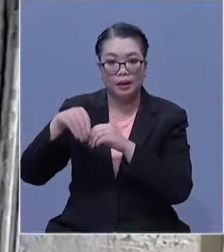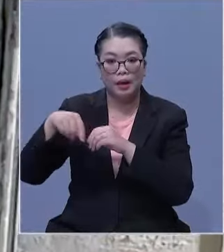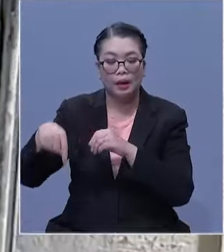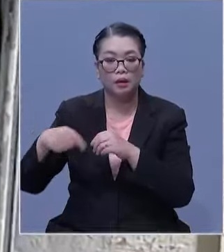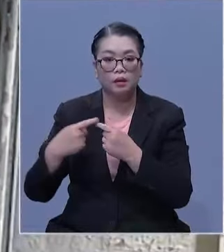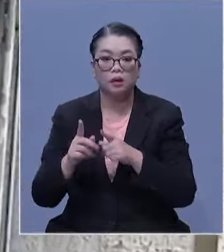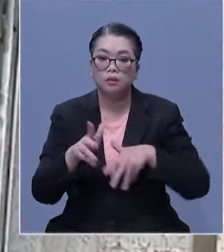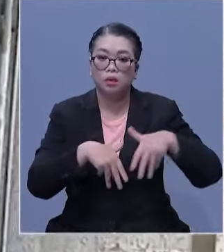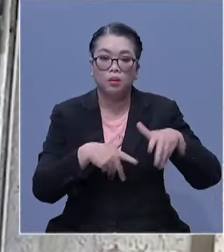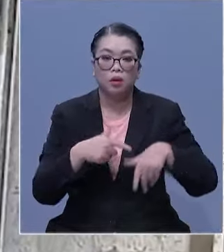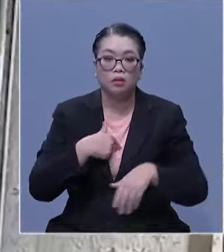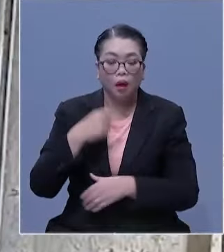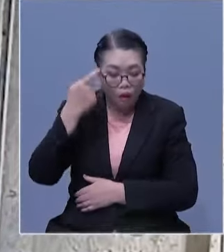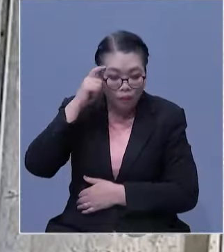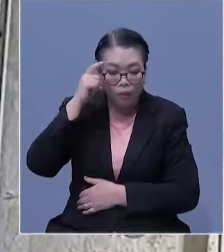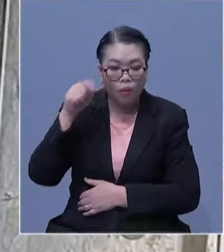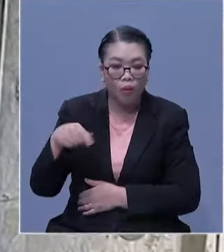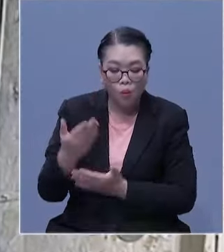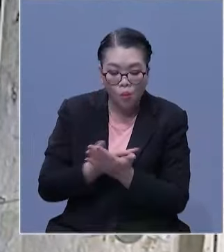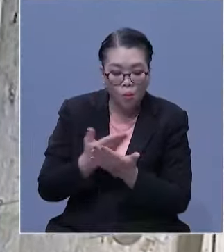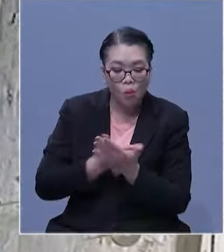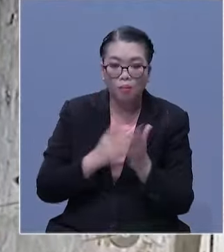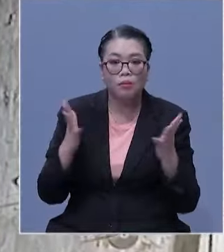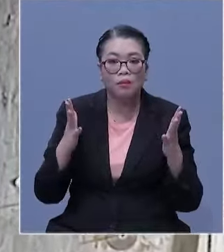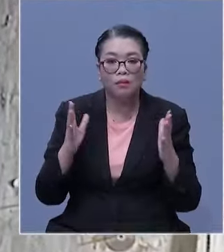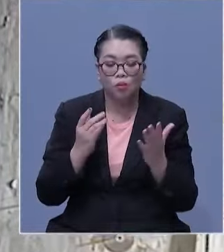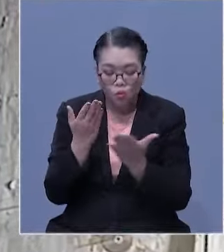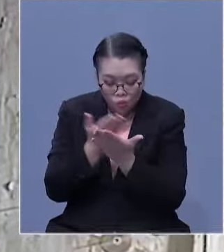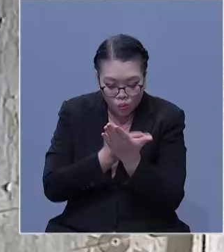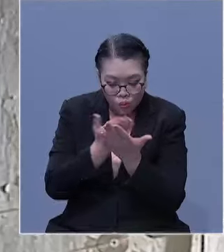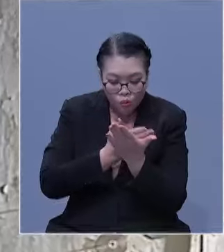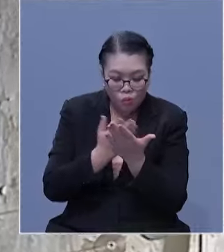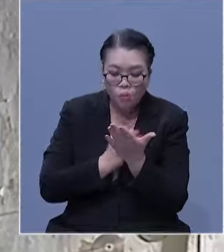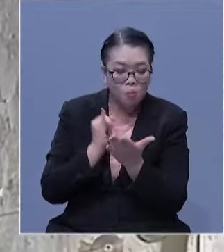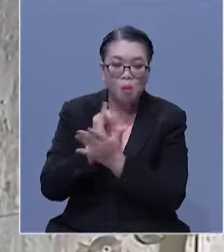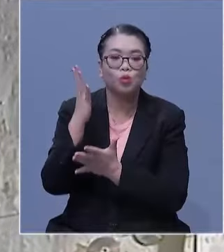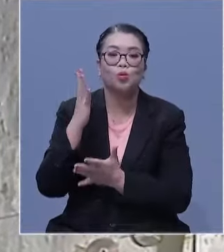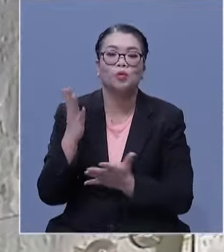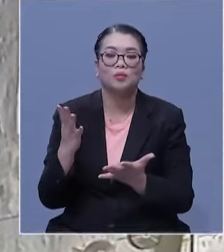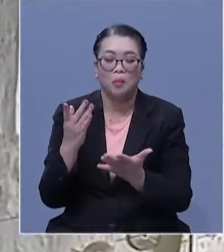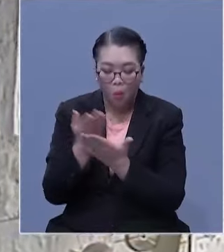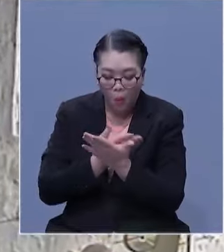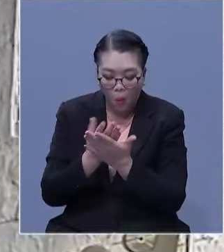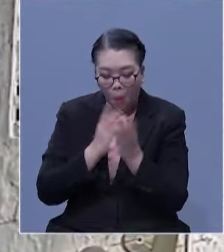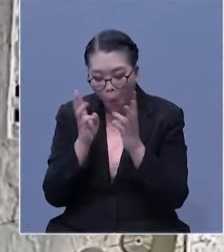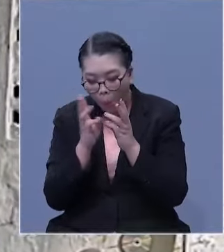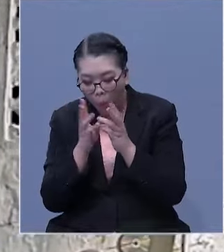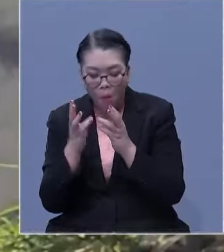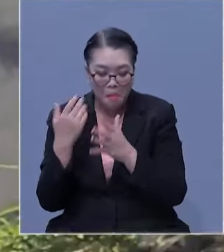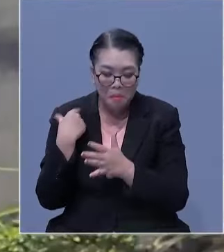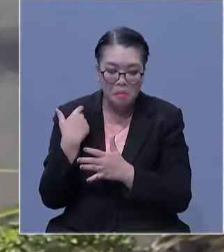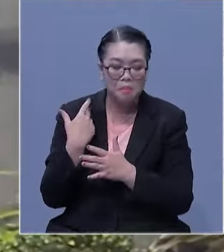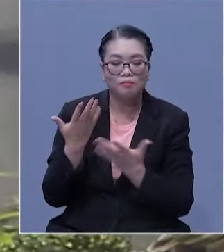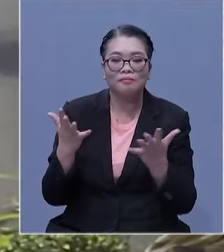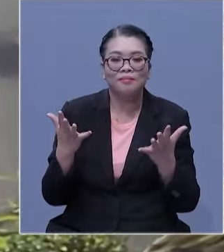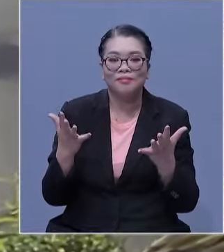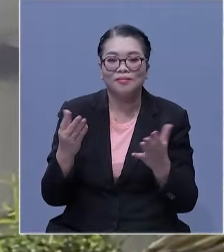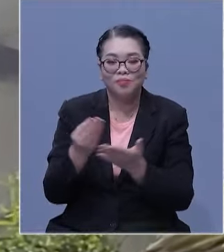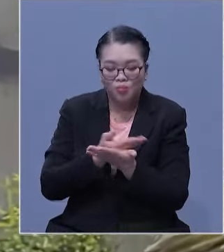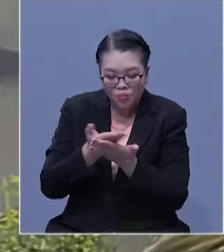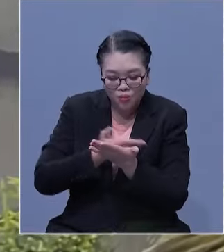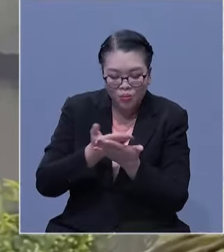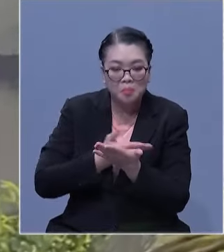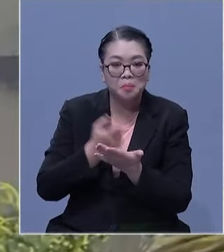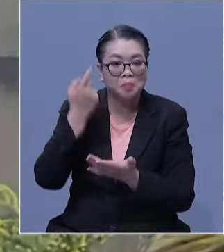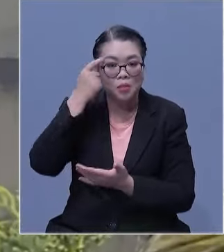่า Hertzau บ้านบอกไม่เคยถกหวยเลยนะว่า ชกดีด้านไหนบ้างหอเปล่าแล้วก็